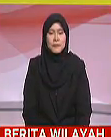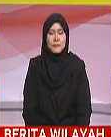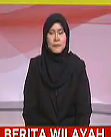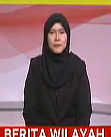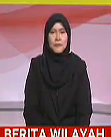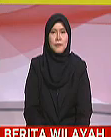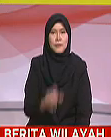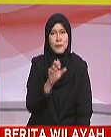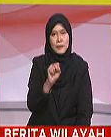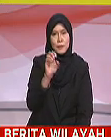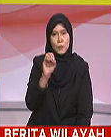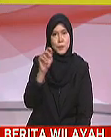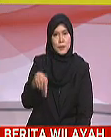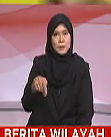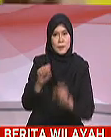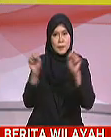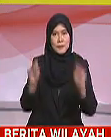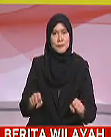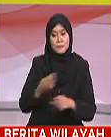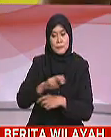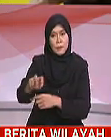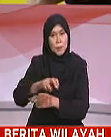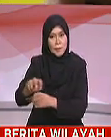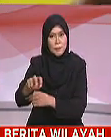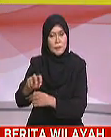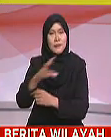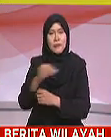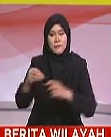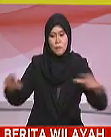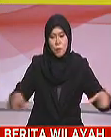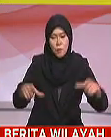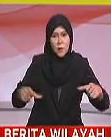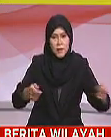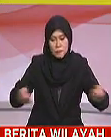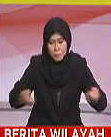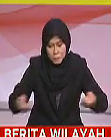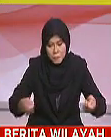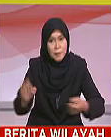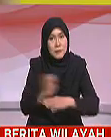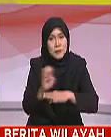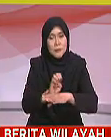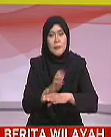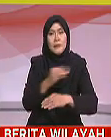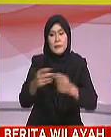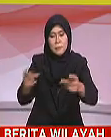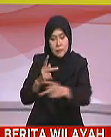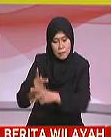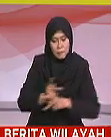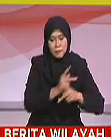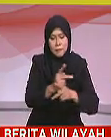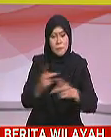SOP semua untuk sistem pengangkutan, sistem perlombongan, sistem penjagaan kawasan